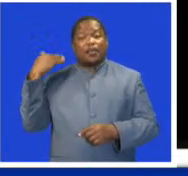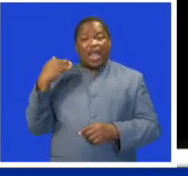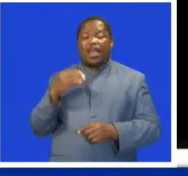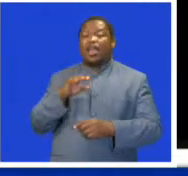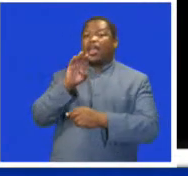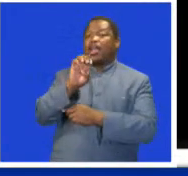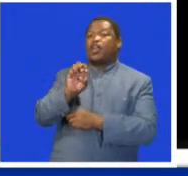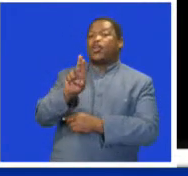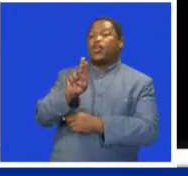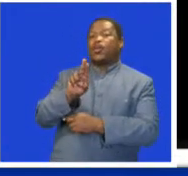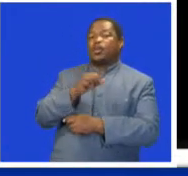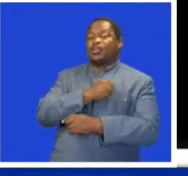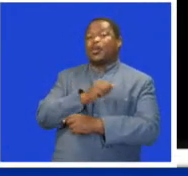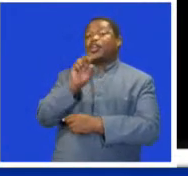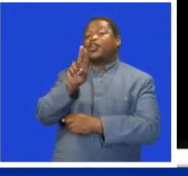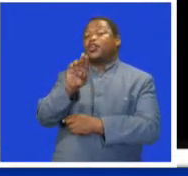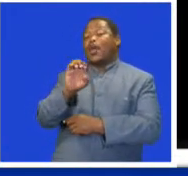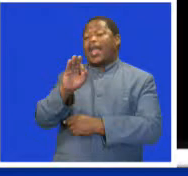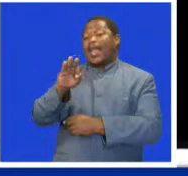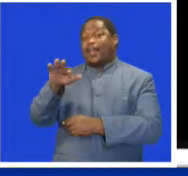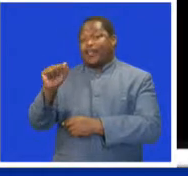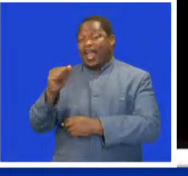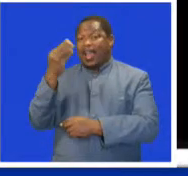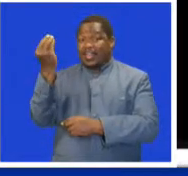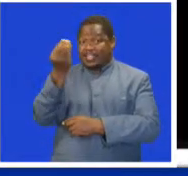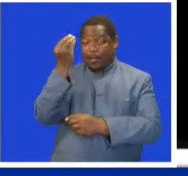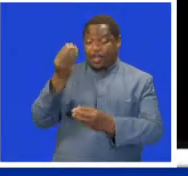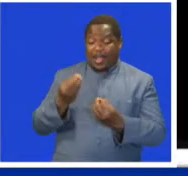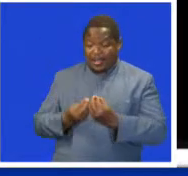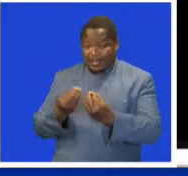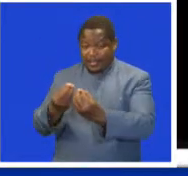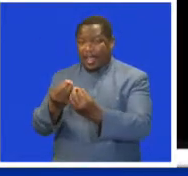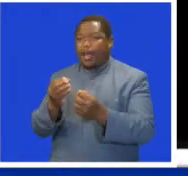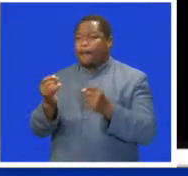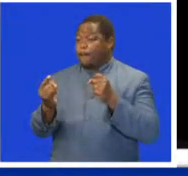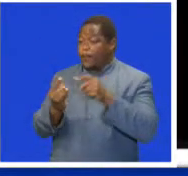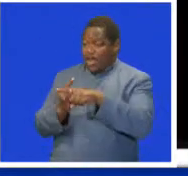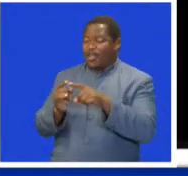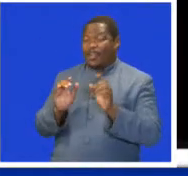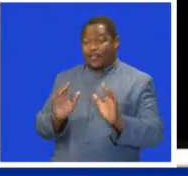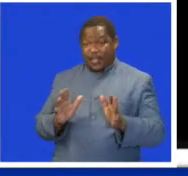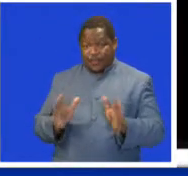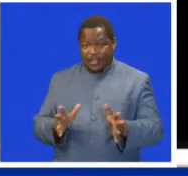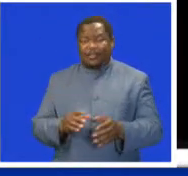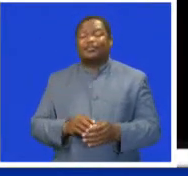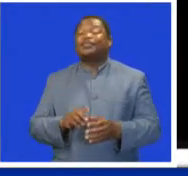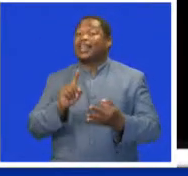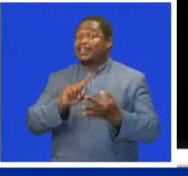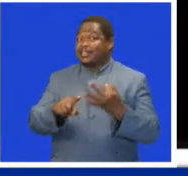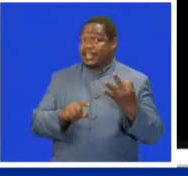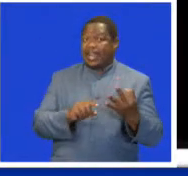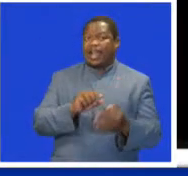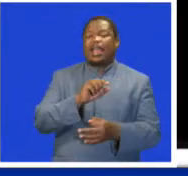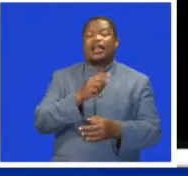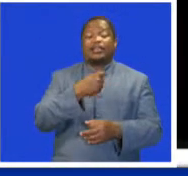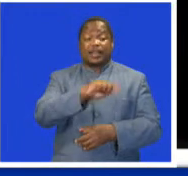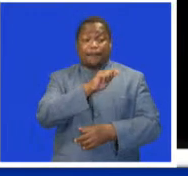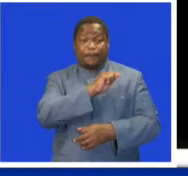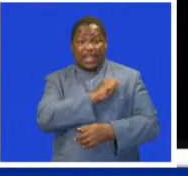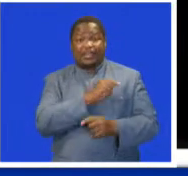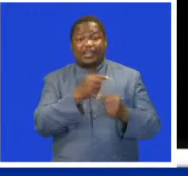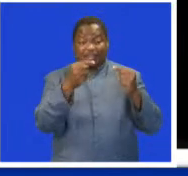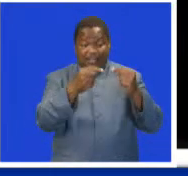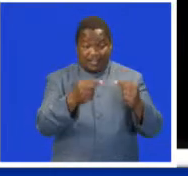abe namlando lofanako emidlalweni yeLa Liga. Umdlali lohamba embili emhlabeni emdlalweni